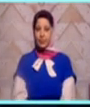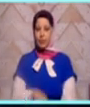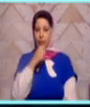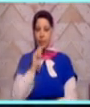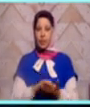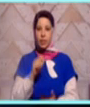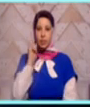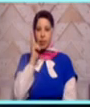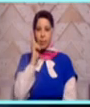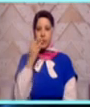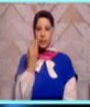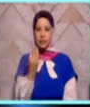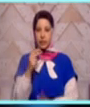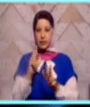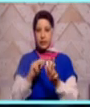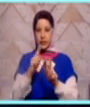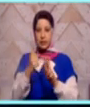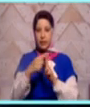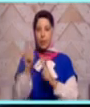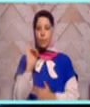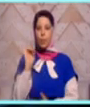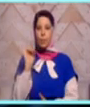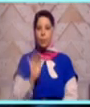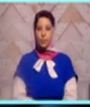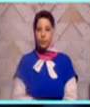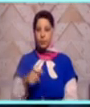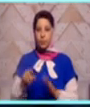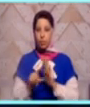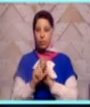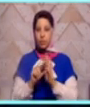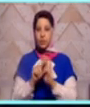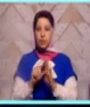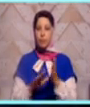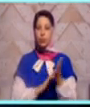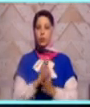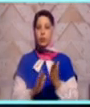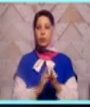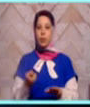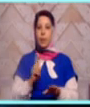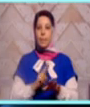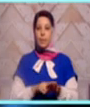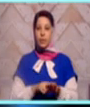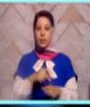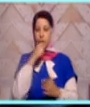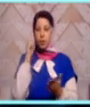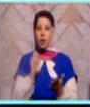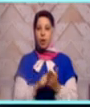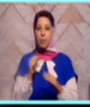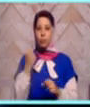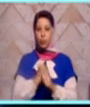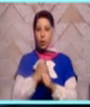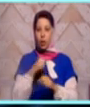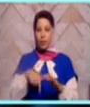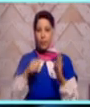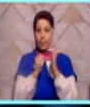ثلاث أخبار هامة. بنتكلم عن منظومة الشكاوى، بنتحدث عن قرار العمل من